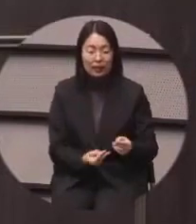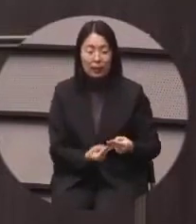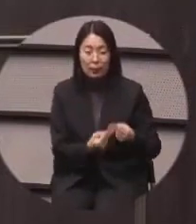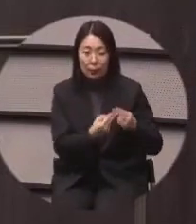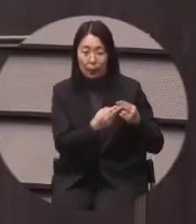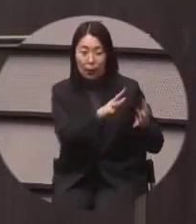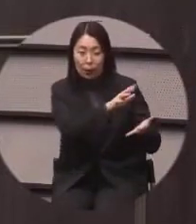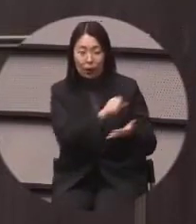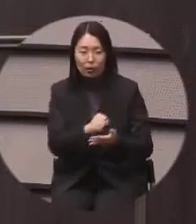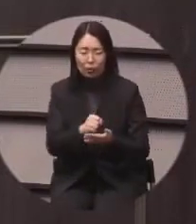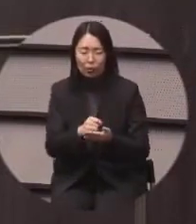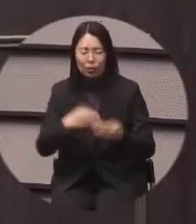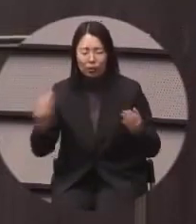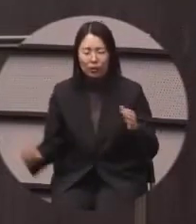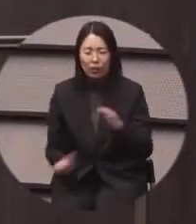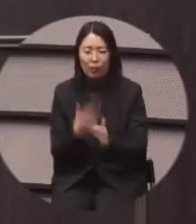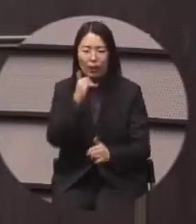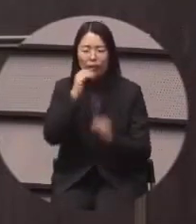주시기 바랍니다.